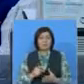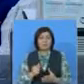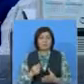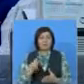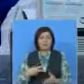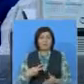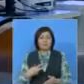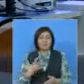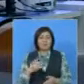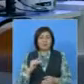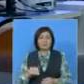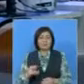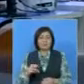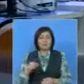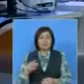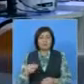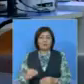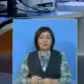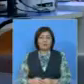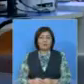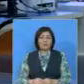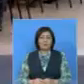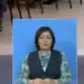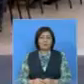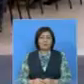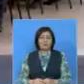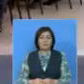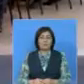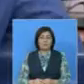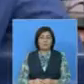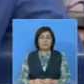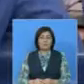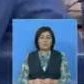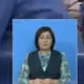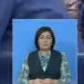выплачивается 25 тысяч тенге. Гульдана Халенкозе, Руслан Ельтаев, телеканал «Ахтубя».